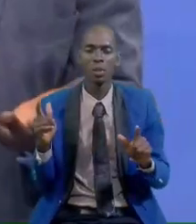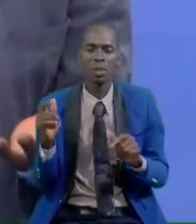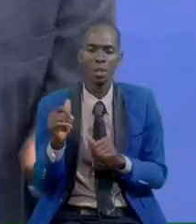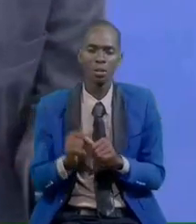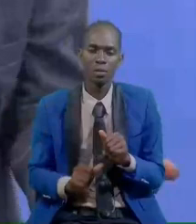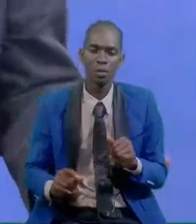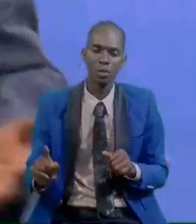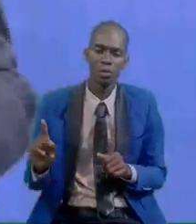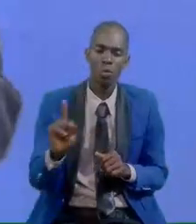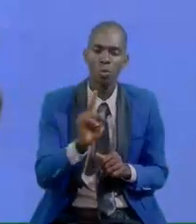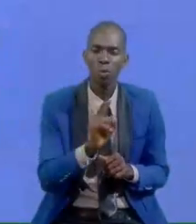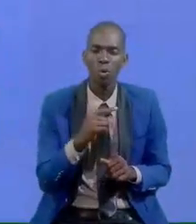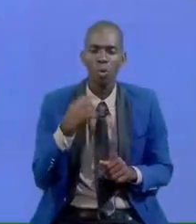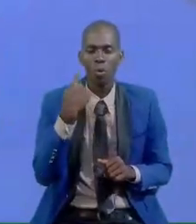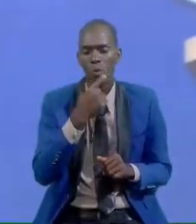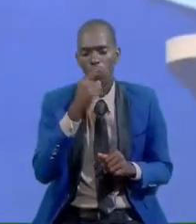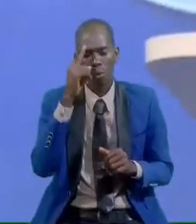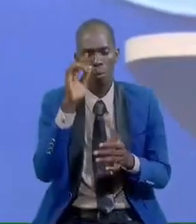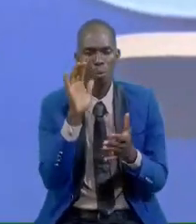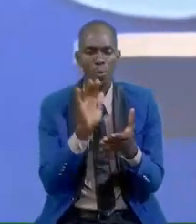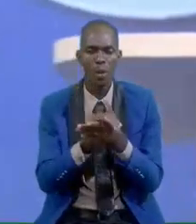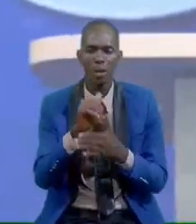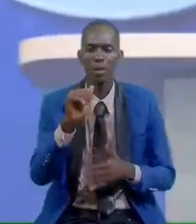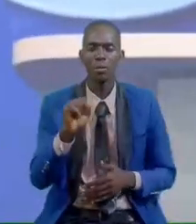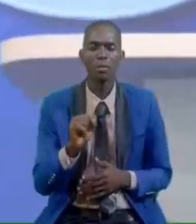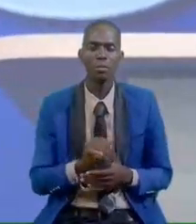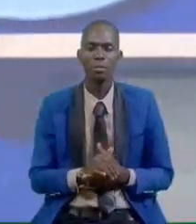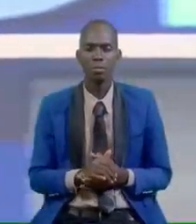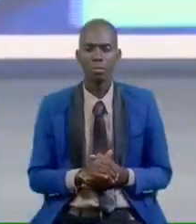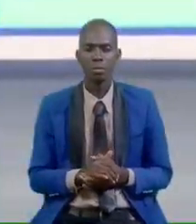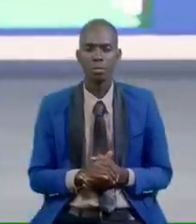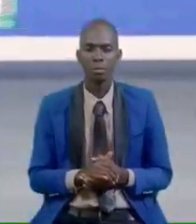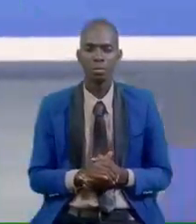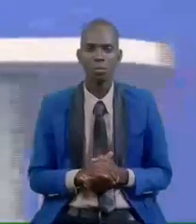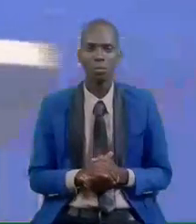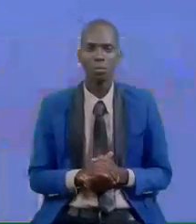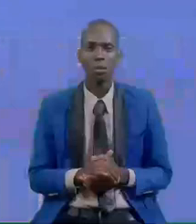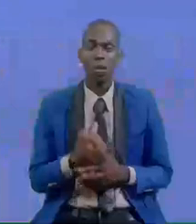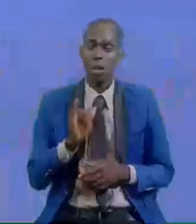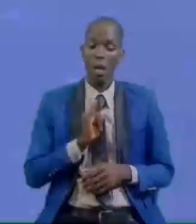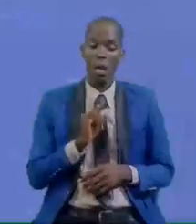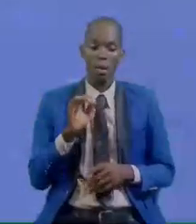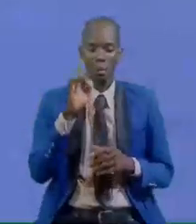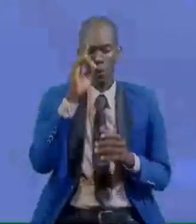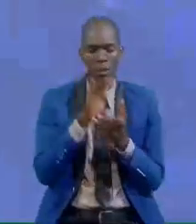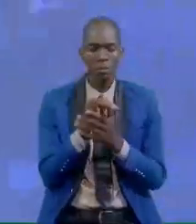La promesse au pénitent qui libère tous ceux qui croient. Je crois.